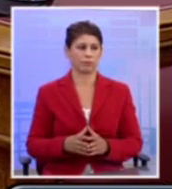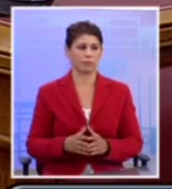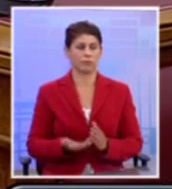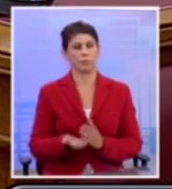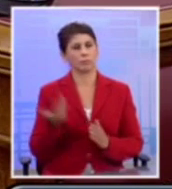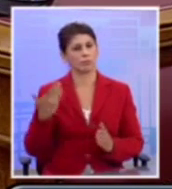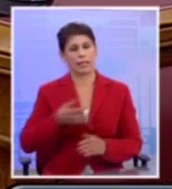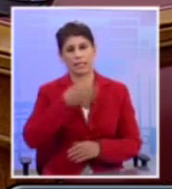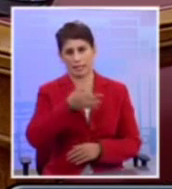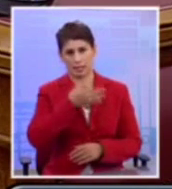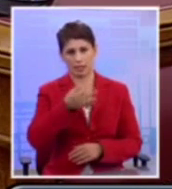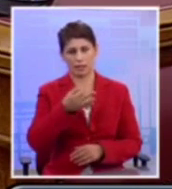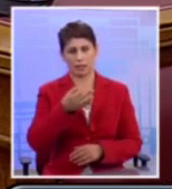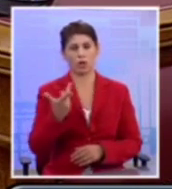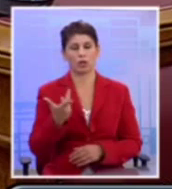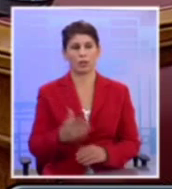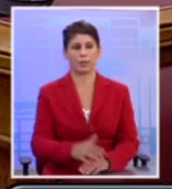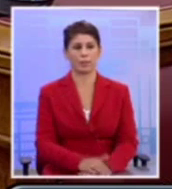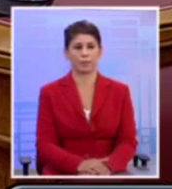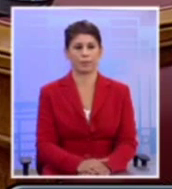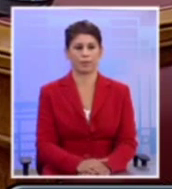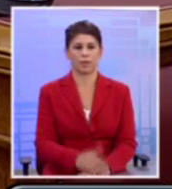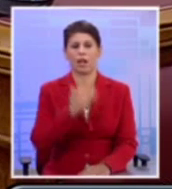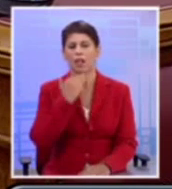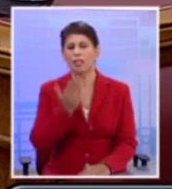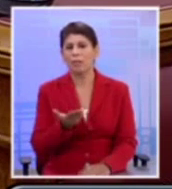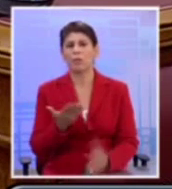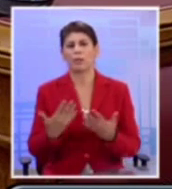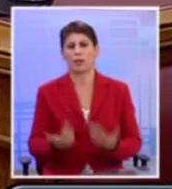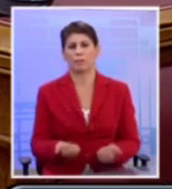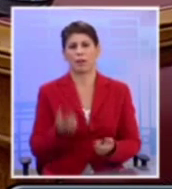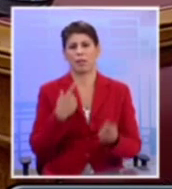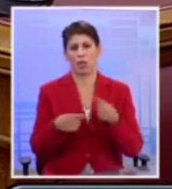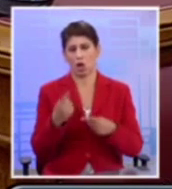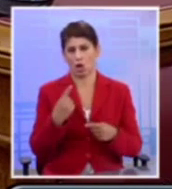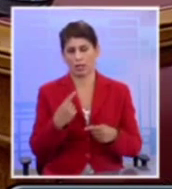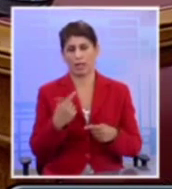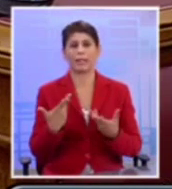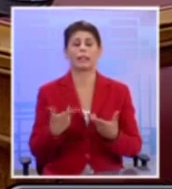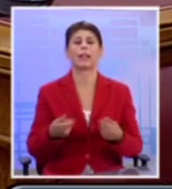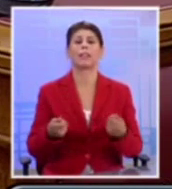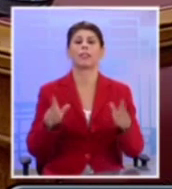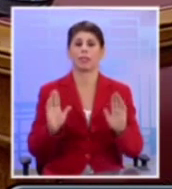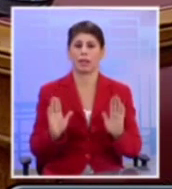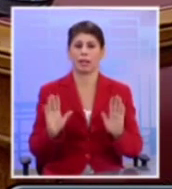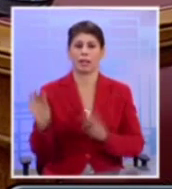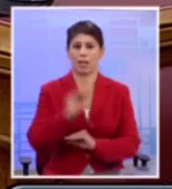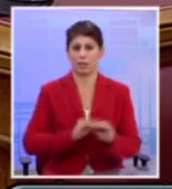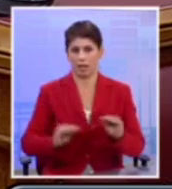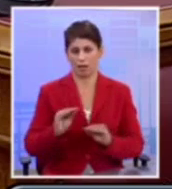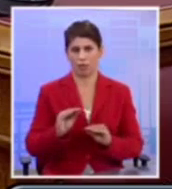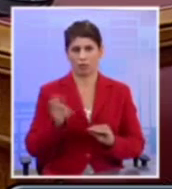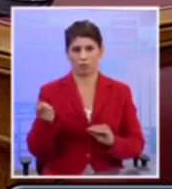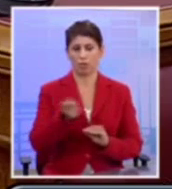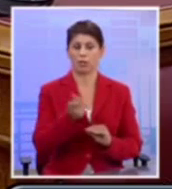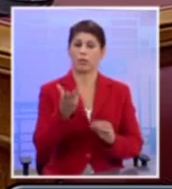προκαταρκτική εισήγησή μου με το γεγονός ότι δεν μπορεί να υπάρχει δικαιολογία γιατί δεν έγινε αναδιάρθρωση.